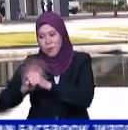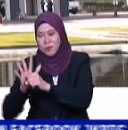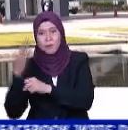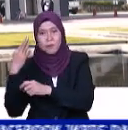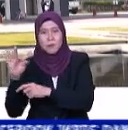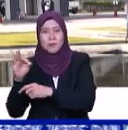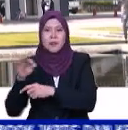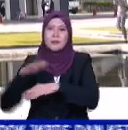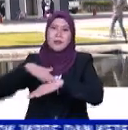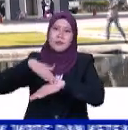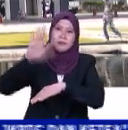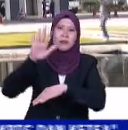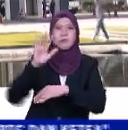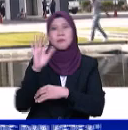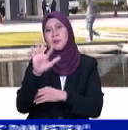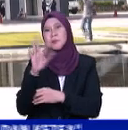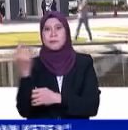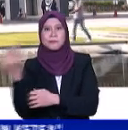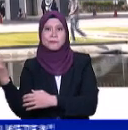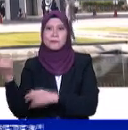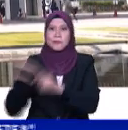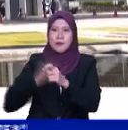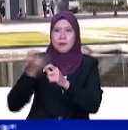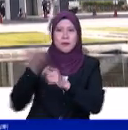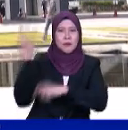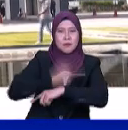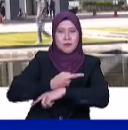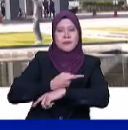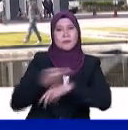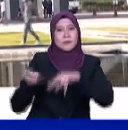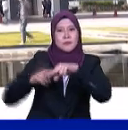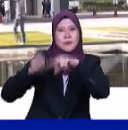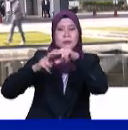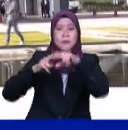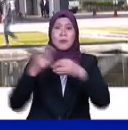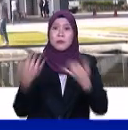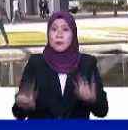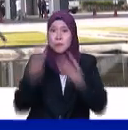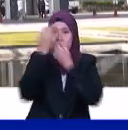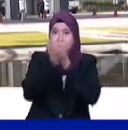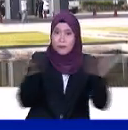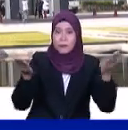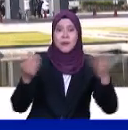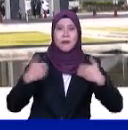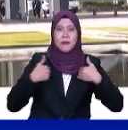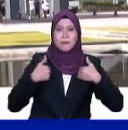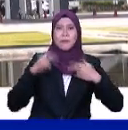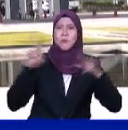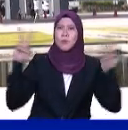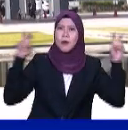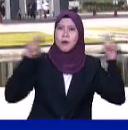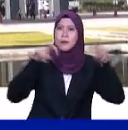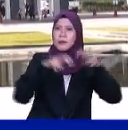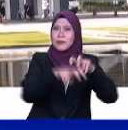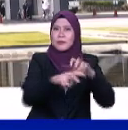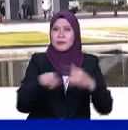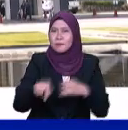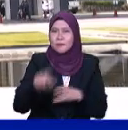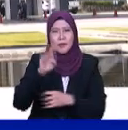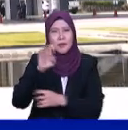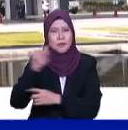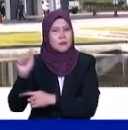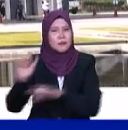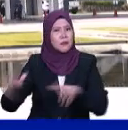COVID-19 mencecah 5 angka saban hari. Namun, apakah masyarakat sedia maklum mengenai kewujudan varian ini dan apakah